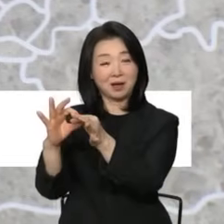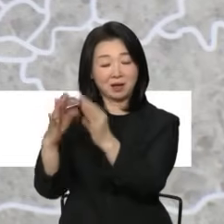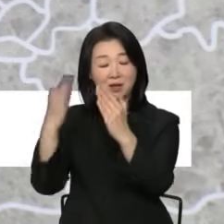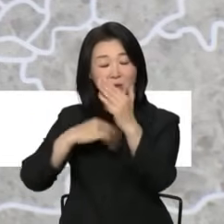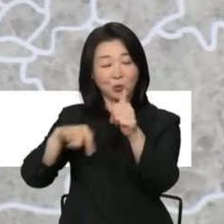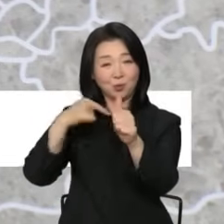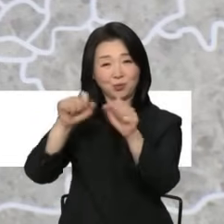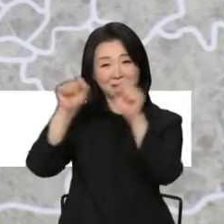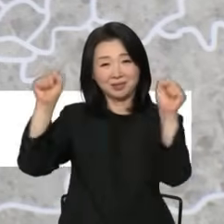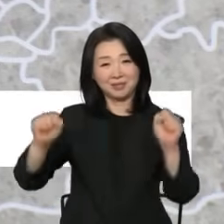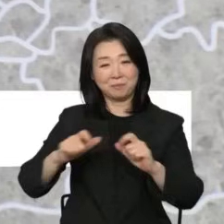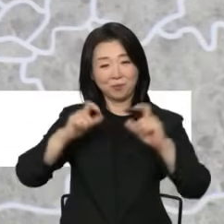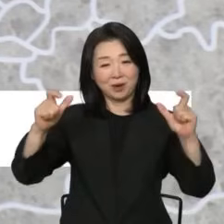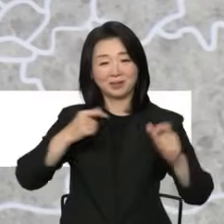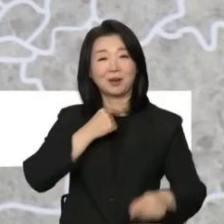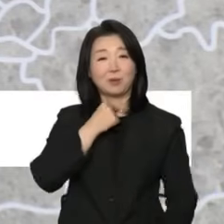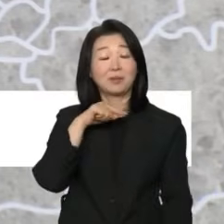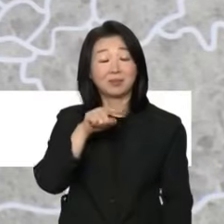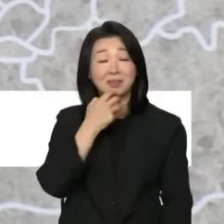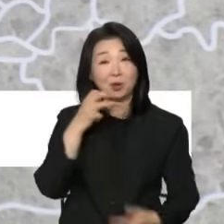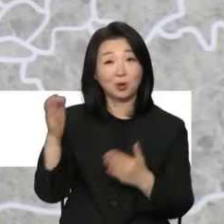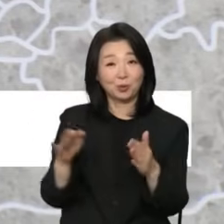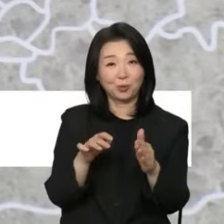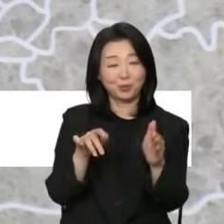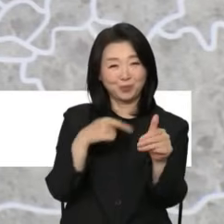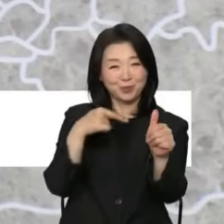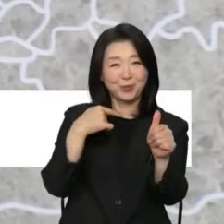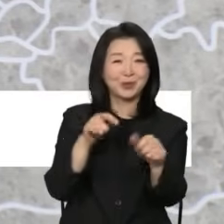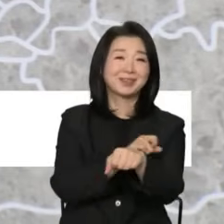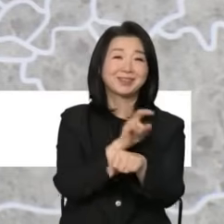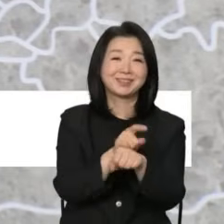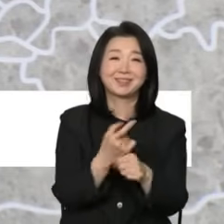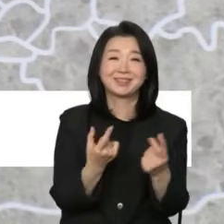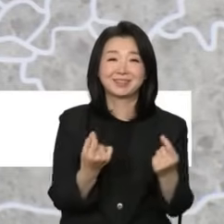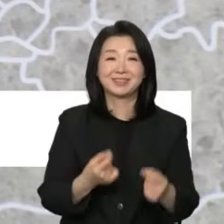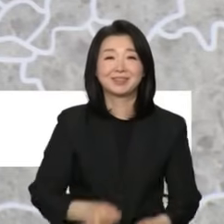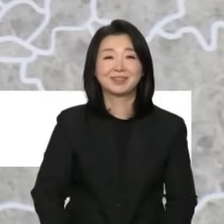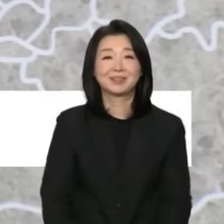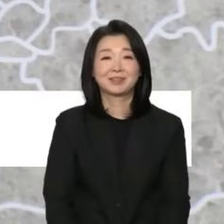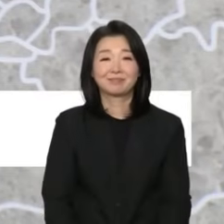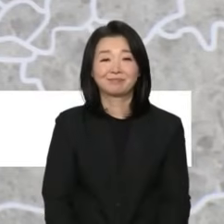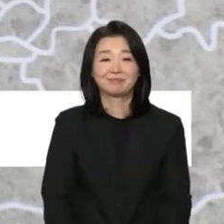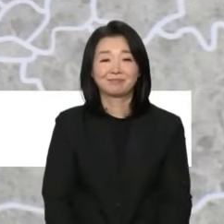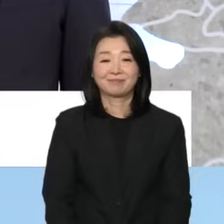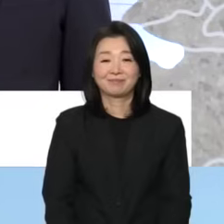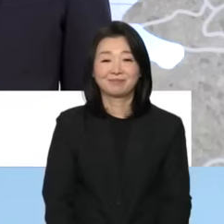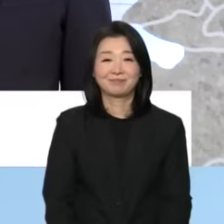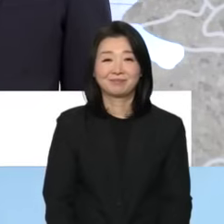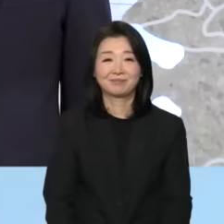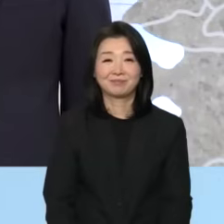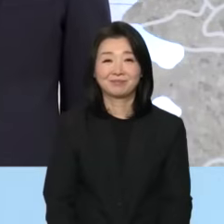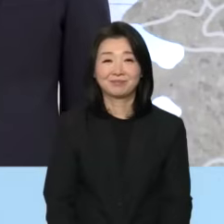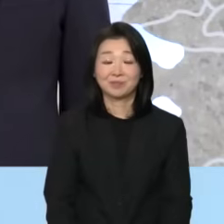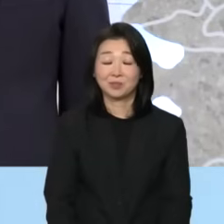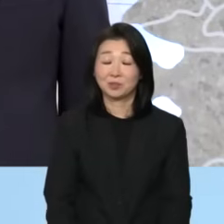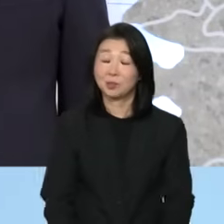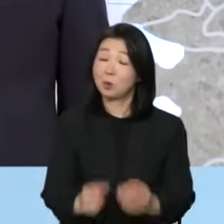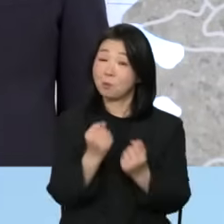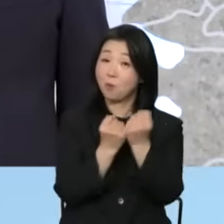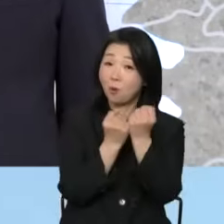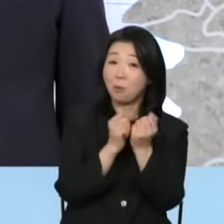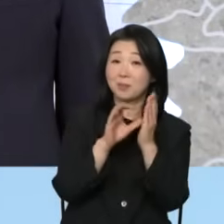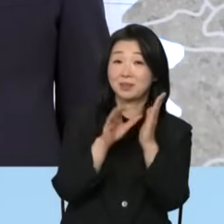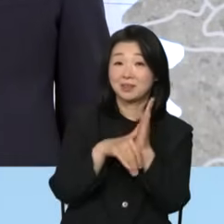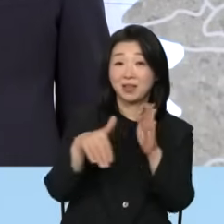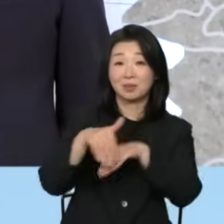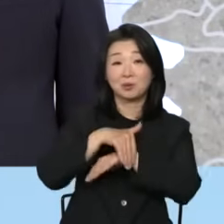시스템을 확장하는 것, 그것이 경기도 교육의 특징이라고 말씀드릴 수 있습니다. 네. 이 포럼이면 정책 발표나